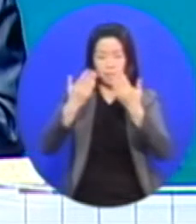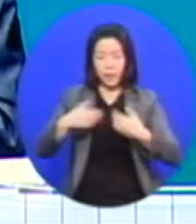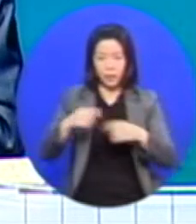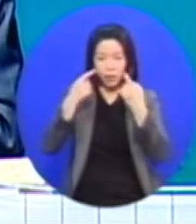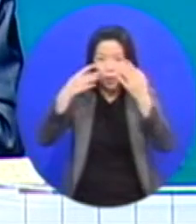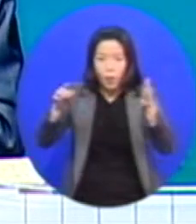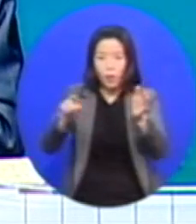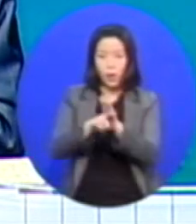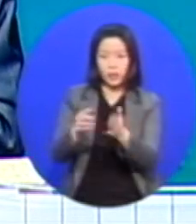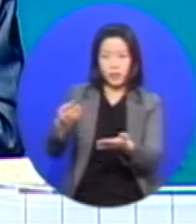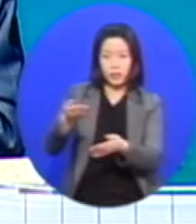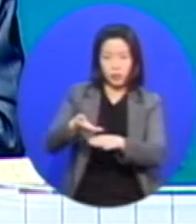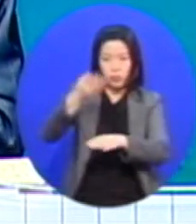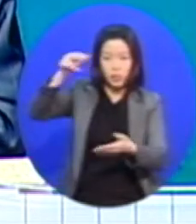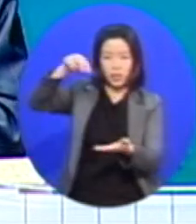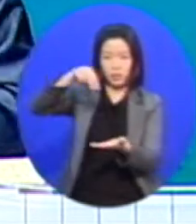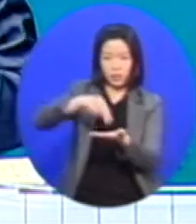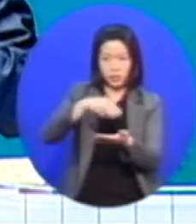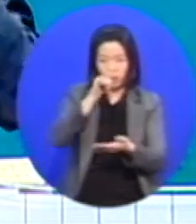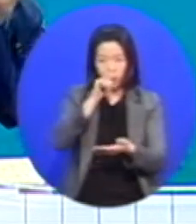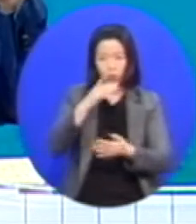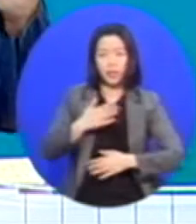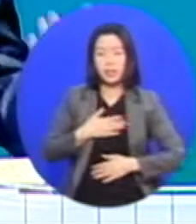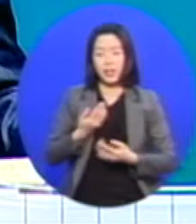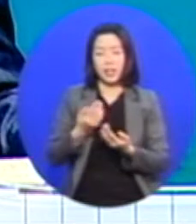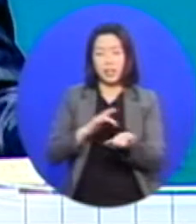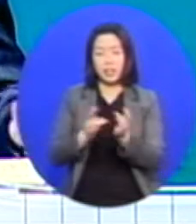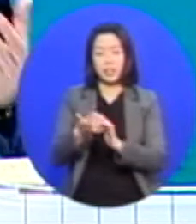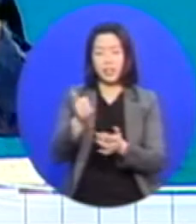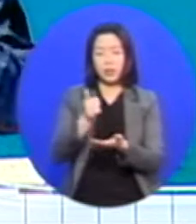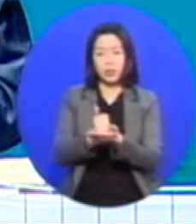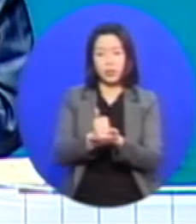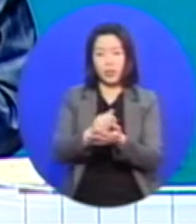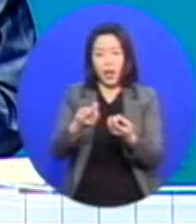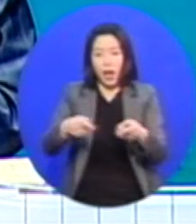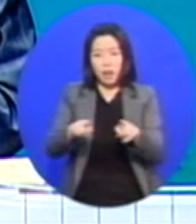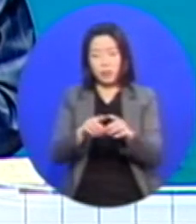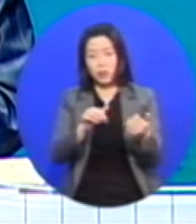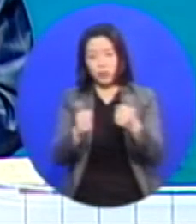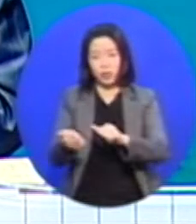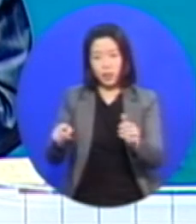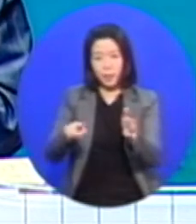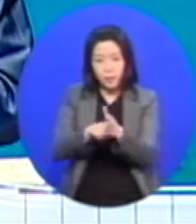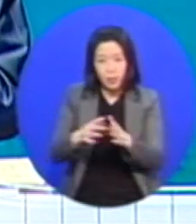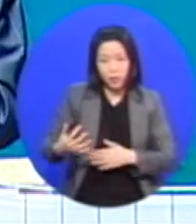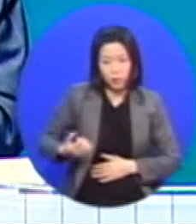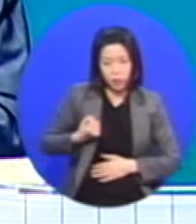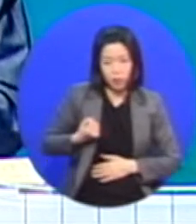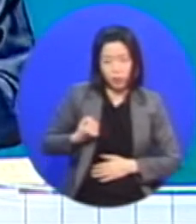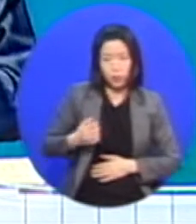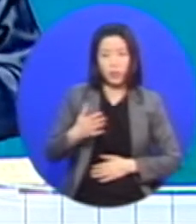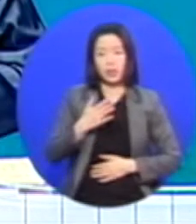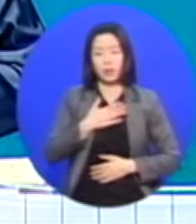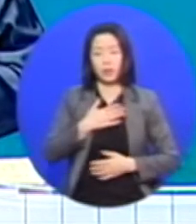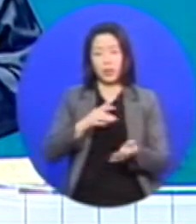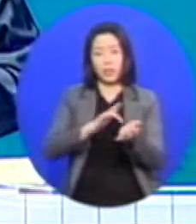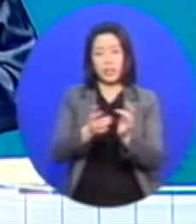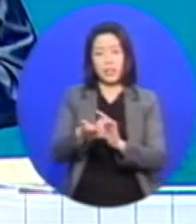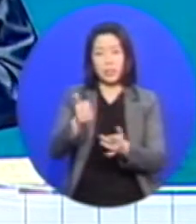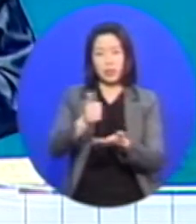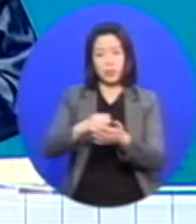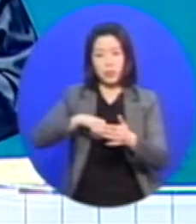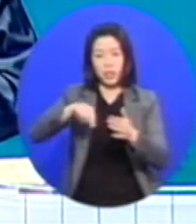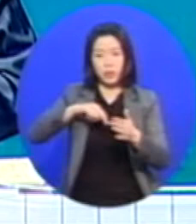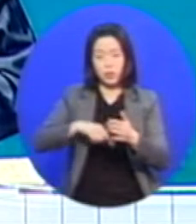서 있고 나는 예수님과 함께 이미 죽었다는 믿음을 가지고 있고 예수님은 내 안에 계시다는 것을